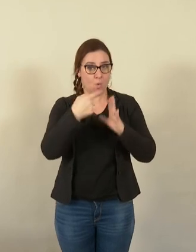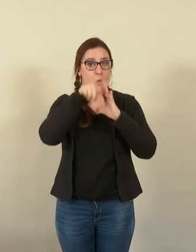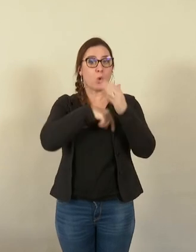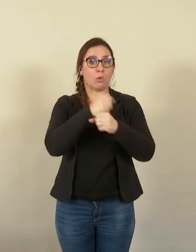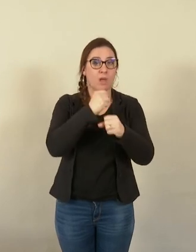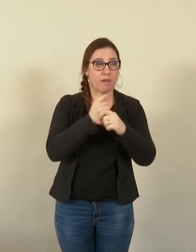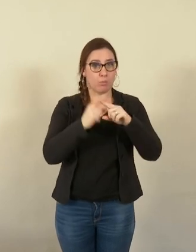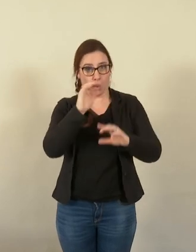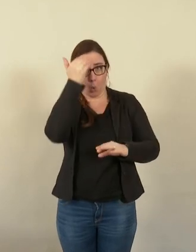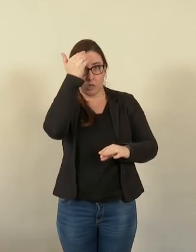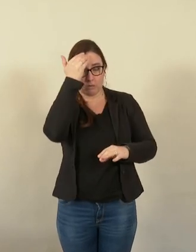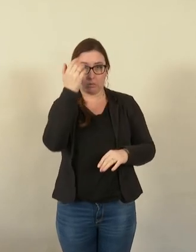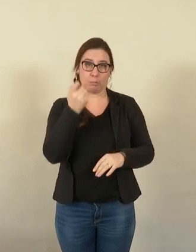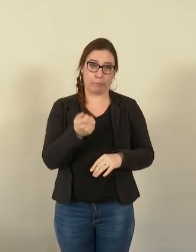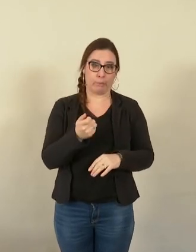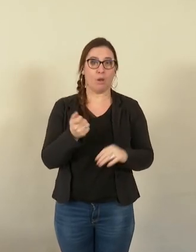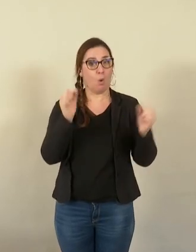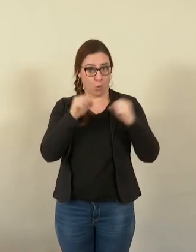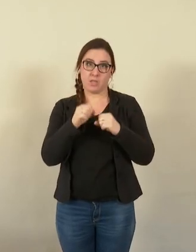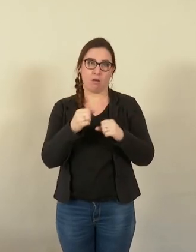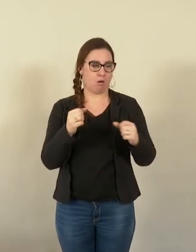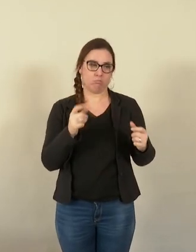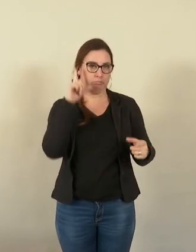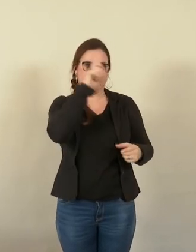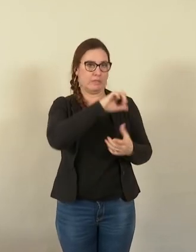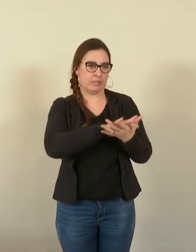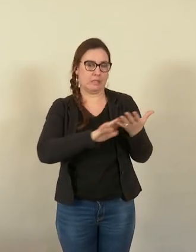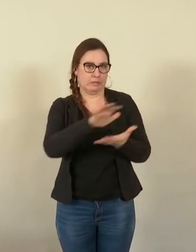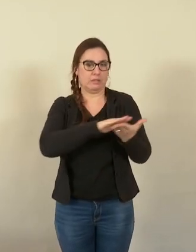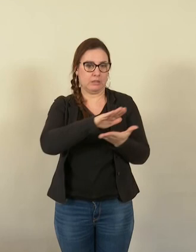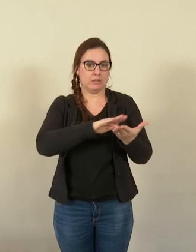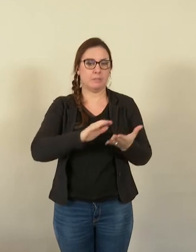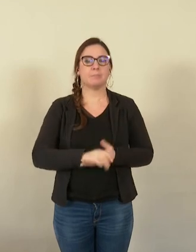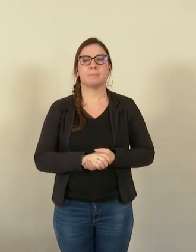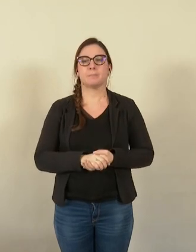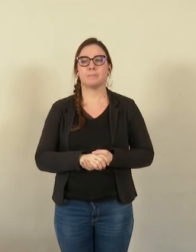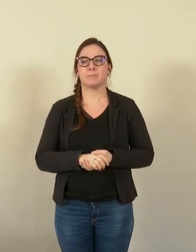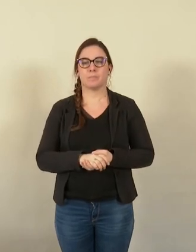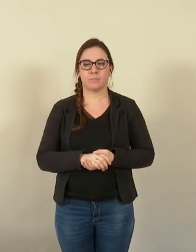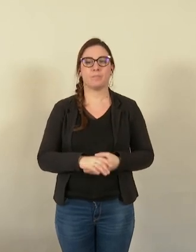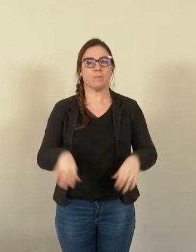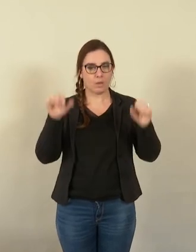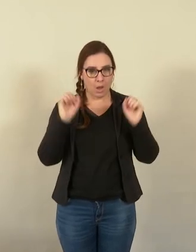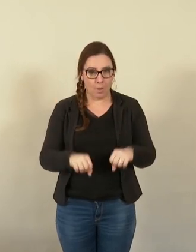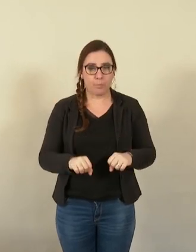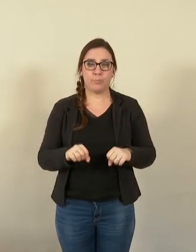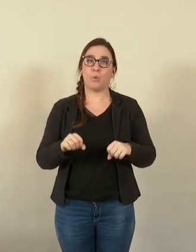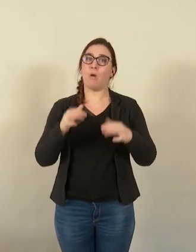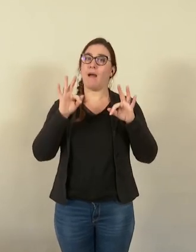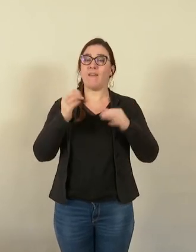et de reconnaissance dont nous partageons les difficultés ça permet de faire un pont aussi sur les questions de